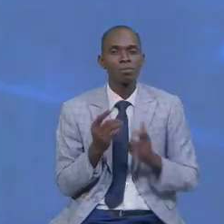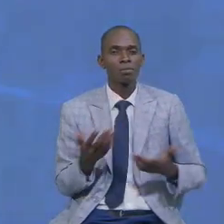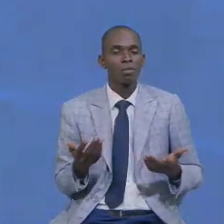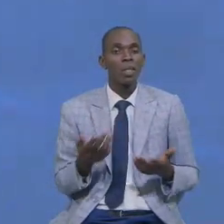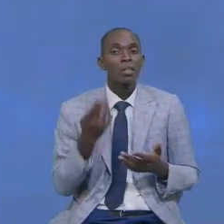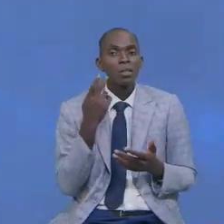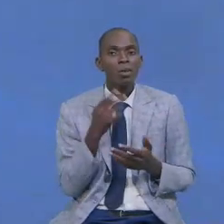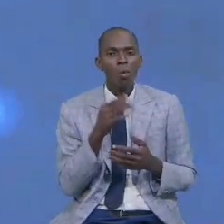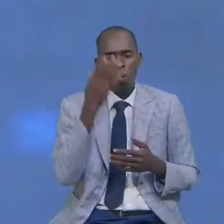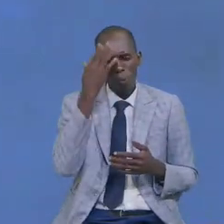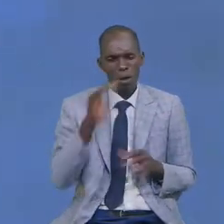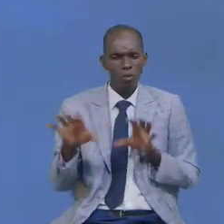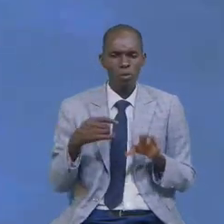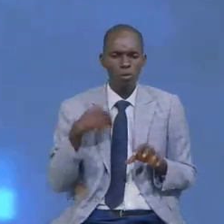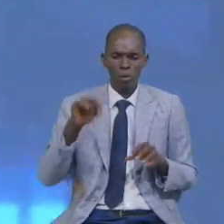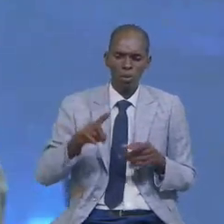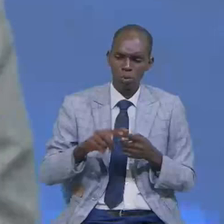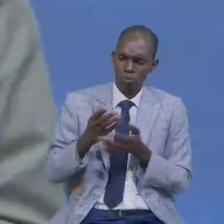Pourquoi devons-nous mettre cela de côté?